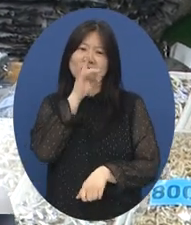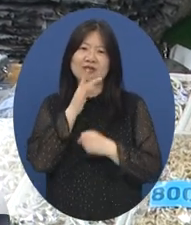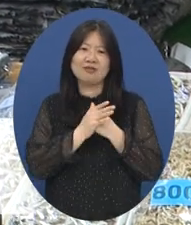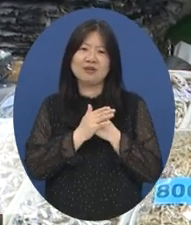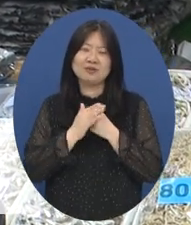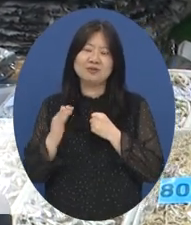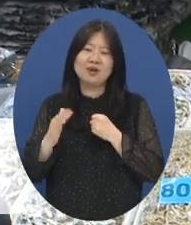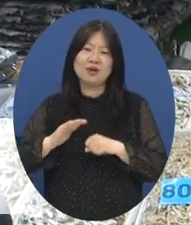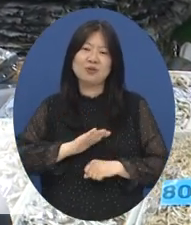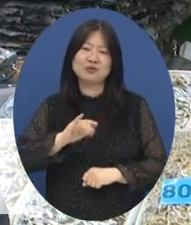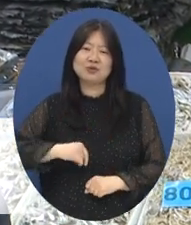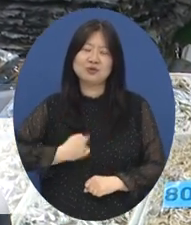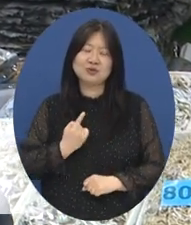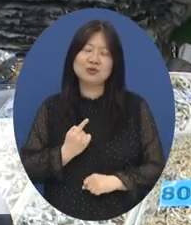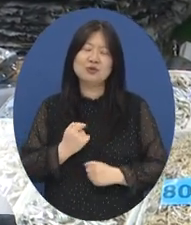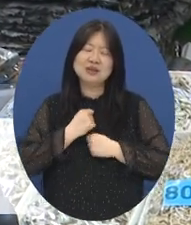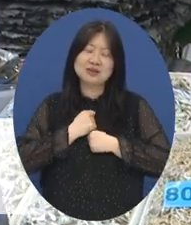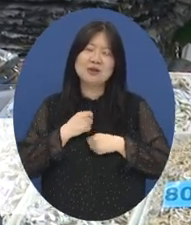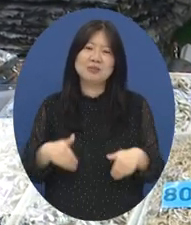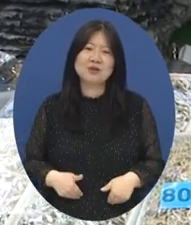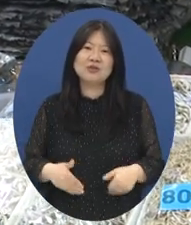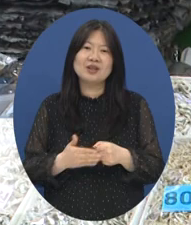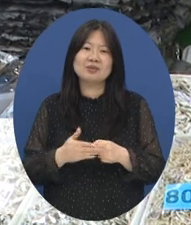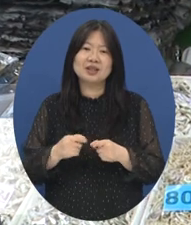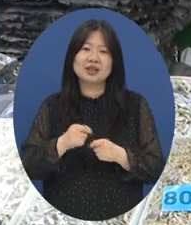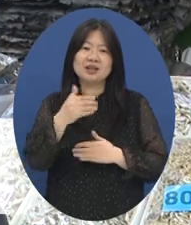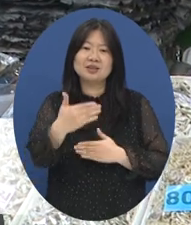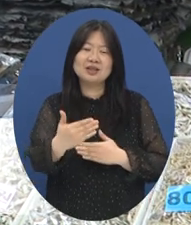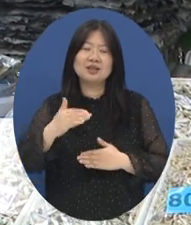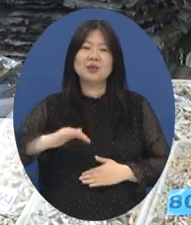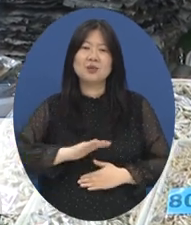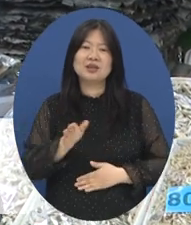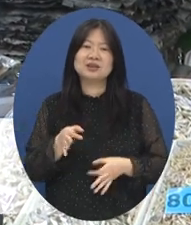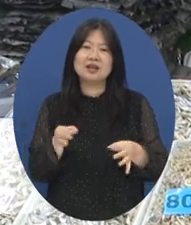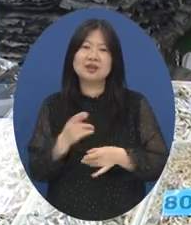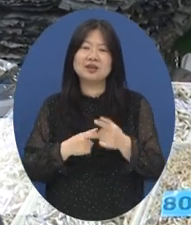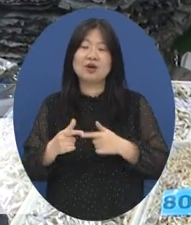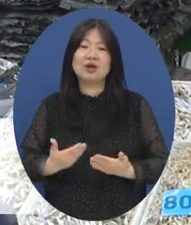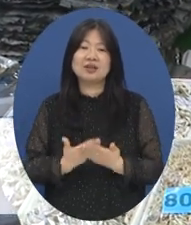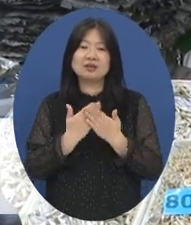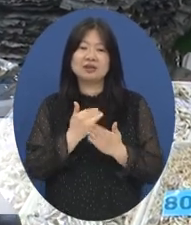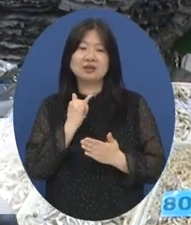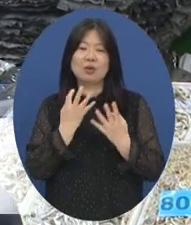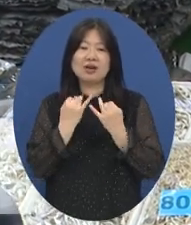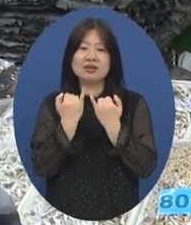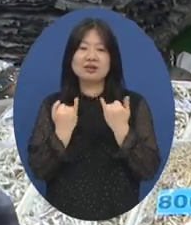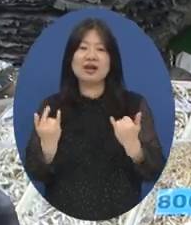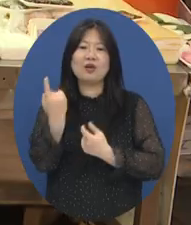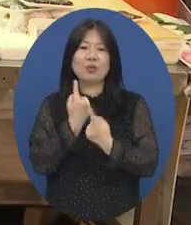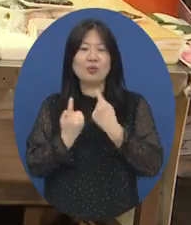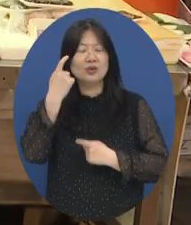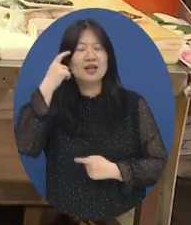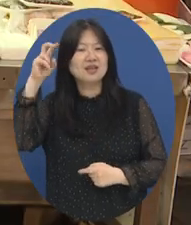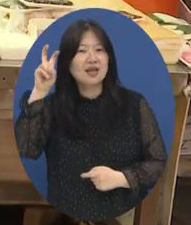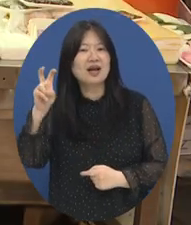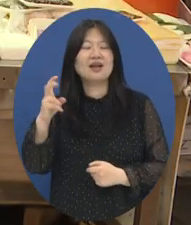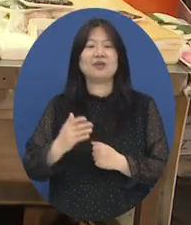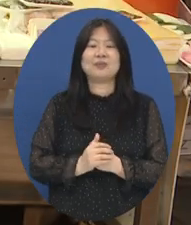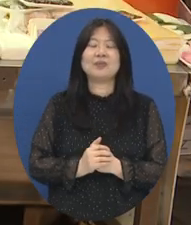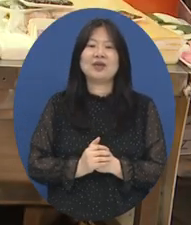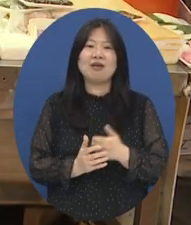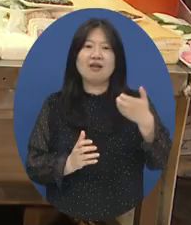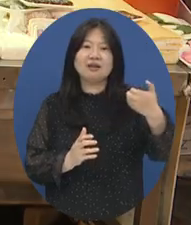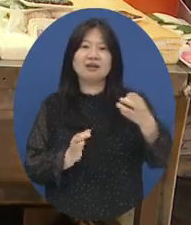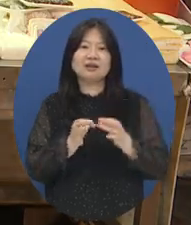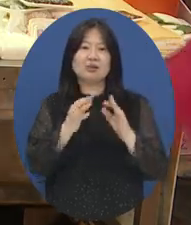내가 또 우리 스스로 지키자 그래야만이 장기적으로 우리 시장이 좀 벌써 가 되고 또 많은 사람들이 오지 않겠느냐 이런 차원에서 90